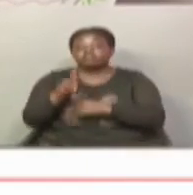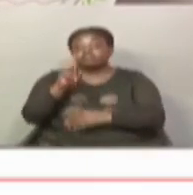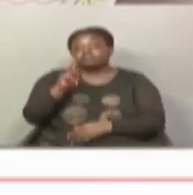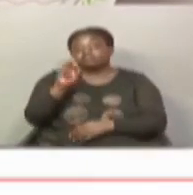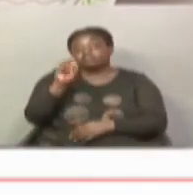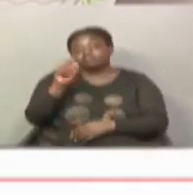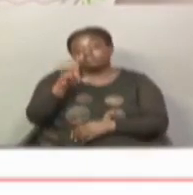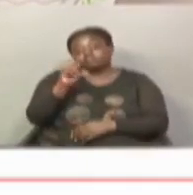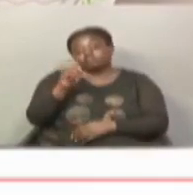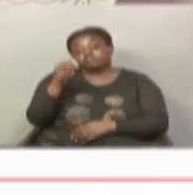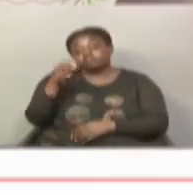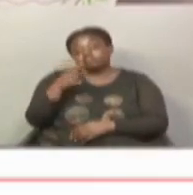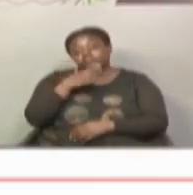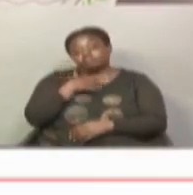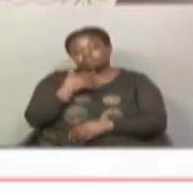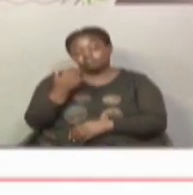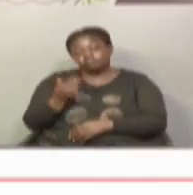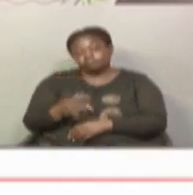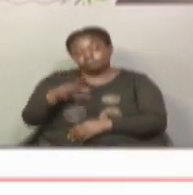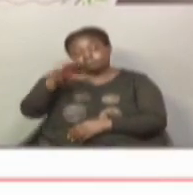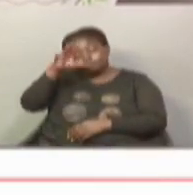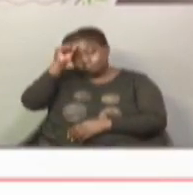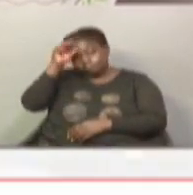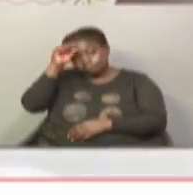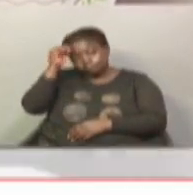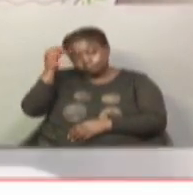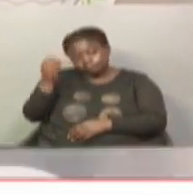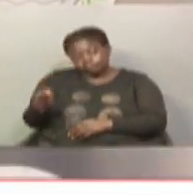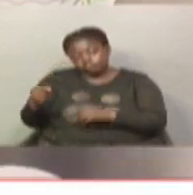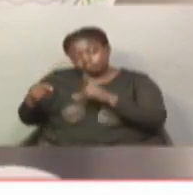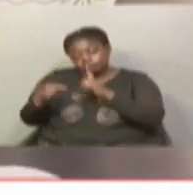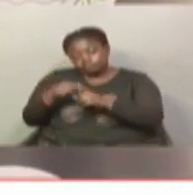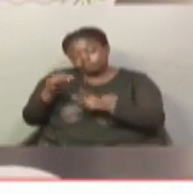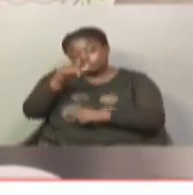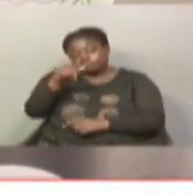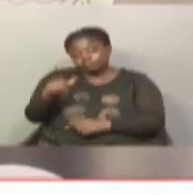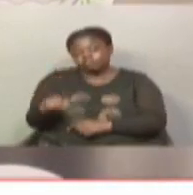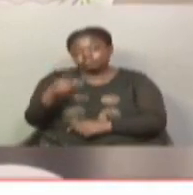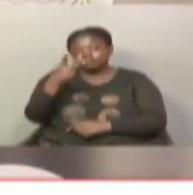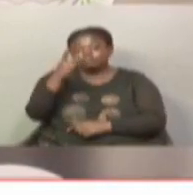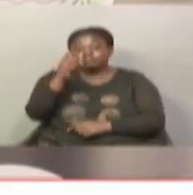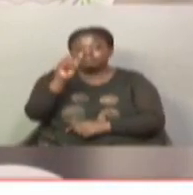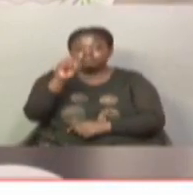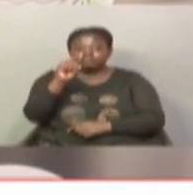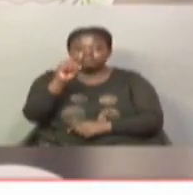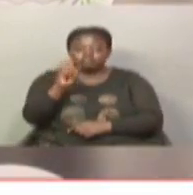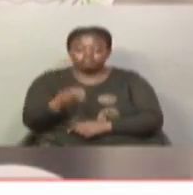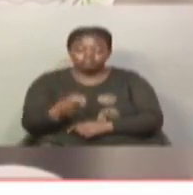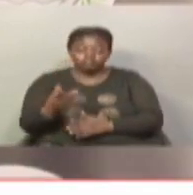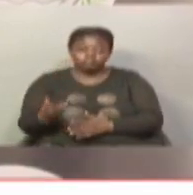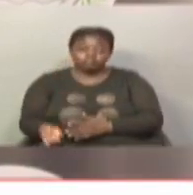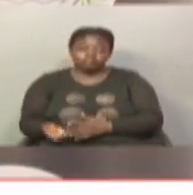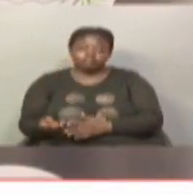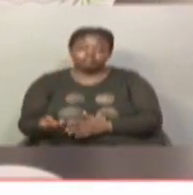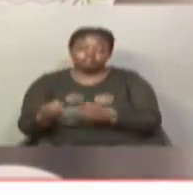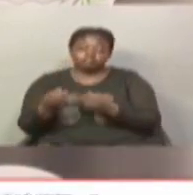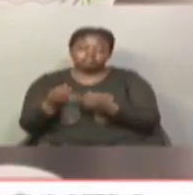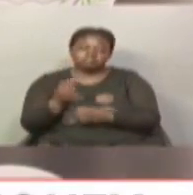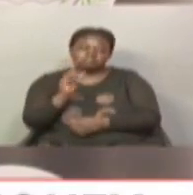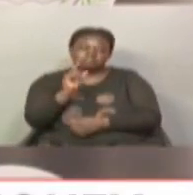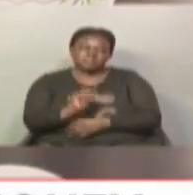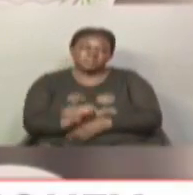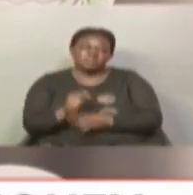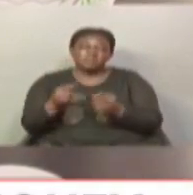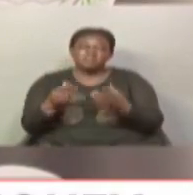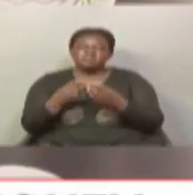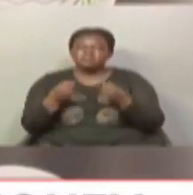oba wagala kuyiga ogende mu session zaffe ng'otongerayo 10,000. So sente ntono naye byogenda ofunamu bingi. Era